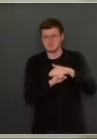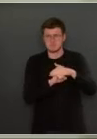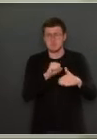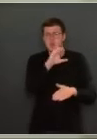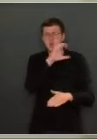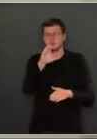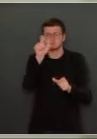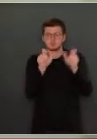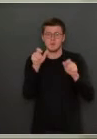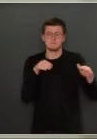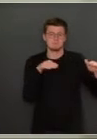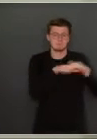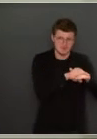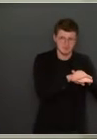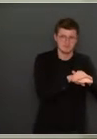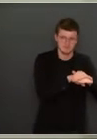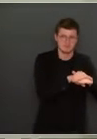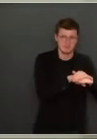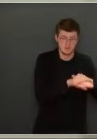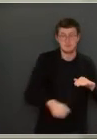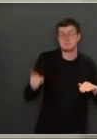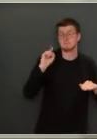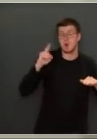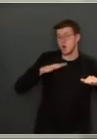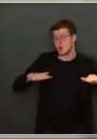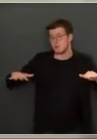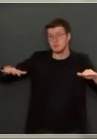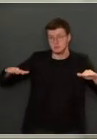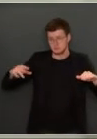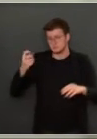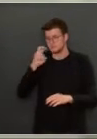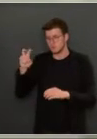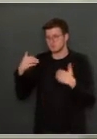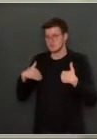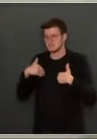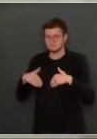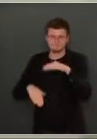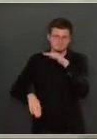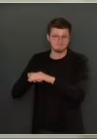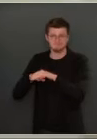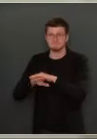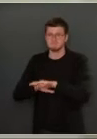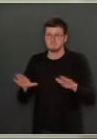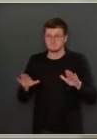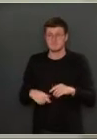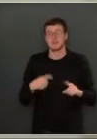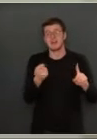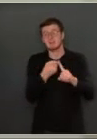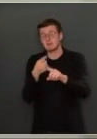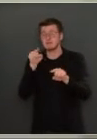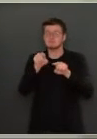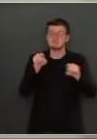binnen en 200 mensen buiten. Op deze evenementen zijn inderdaad